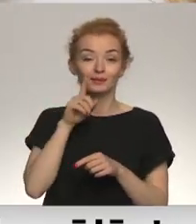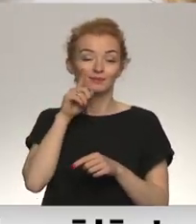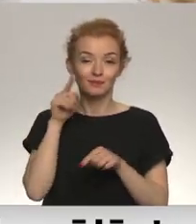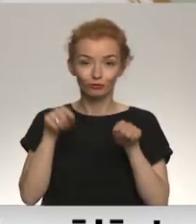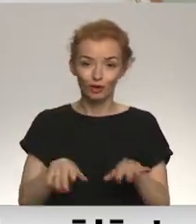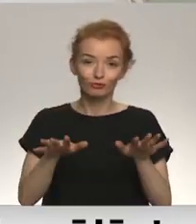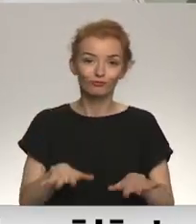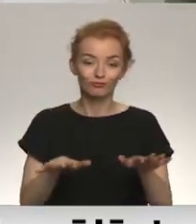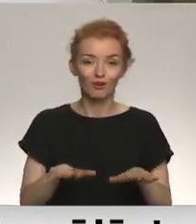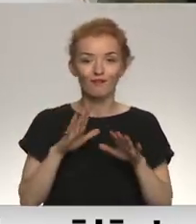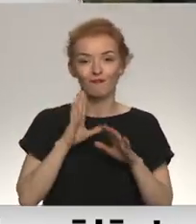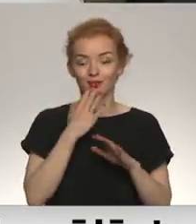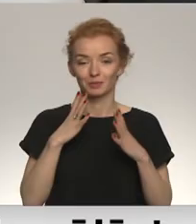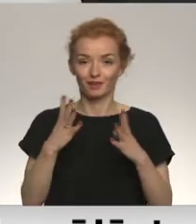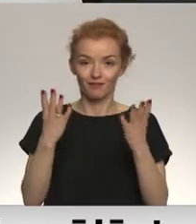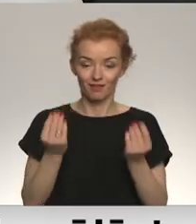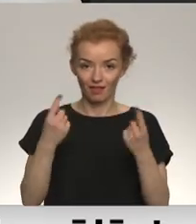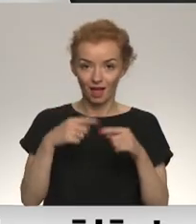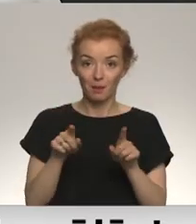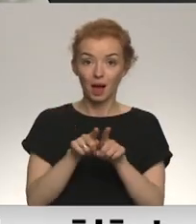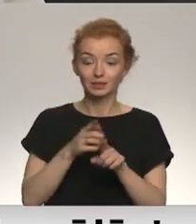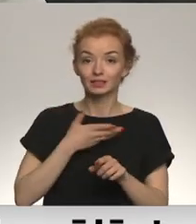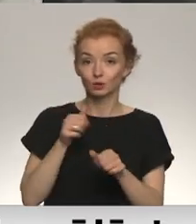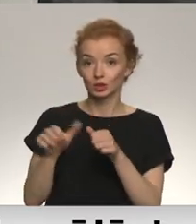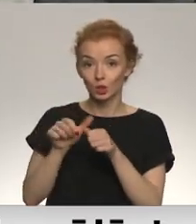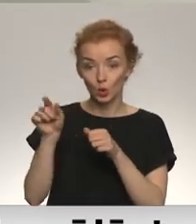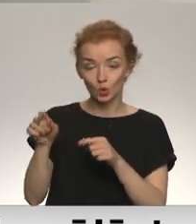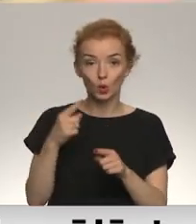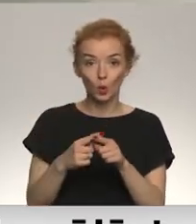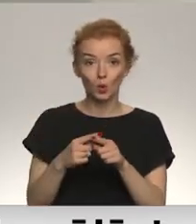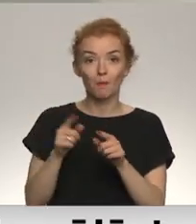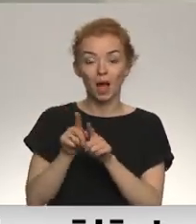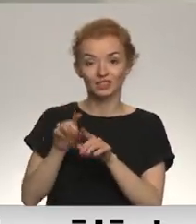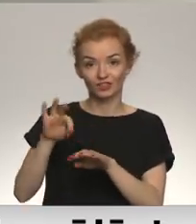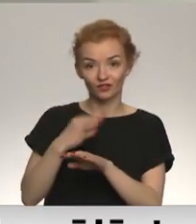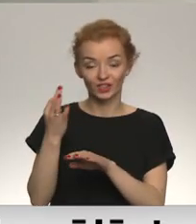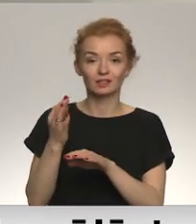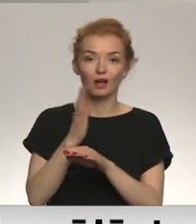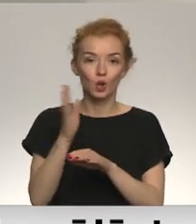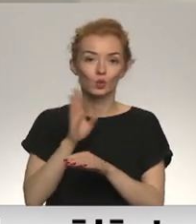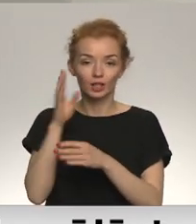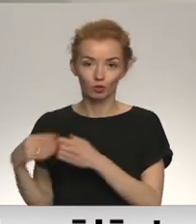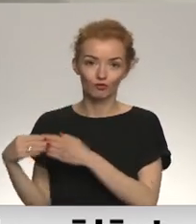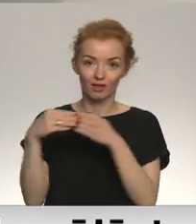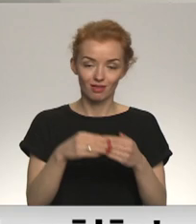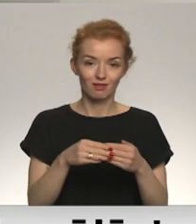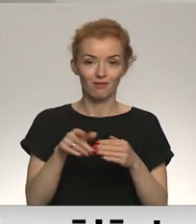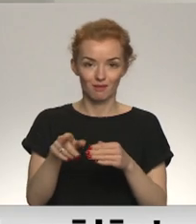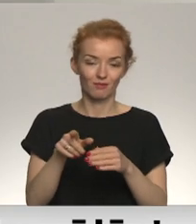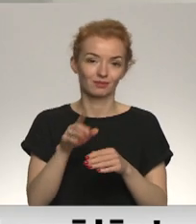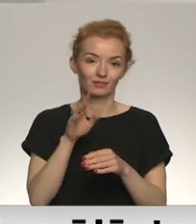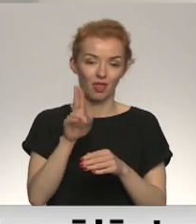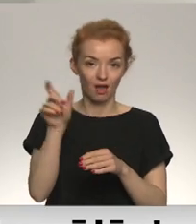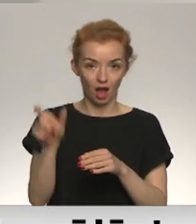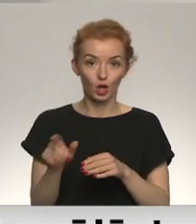visus skolas brīvlaikus. Māsa dzīvo Siguldā un māsas vīrs Natāliju katru rītu atved uz darbu Gaiļzerā, jo arī pats